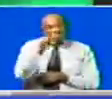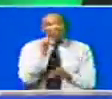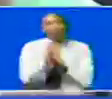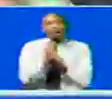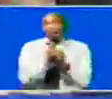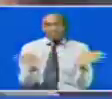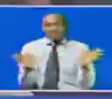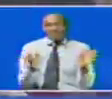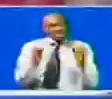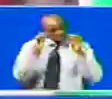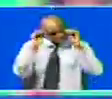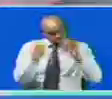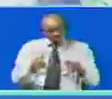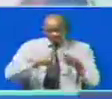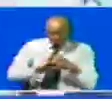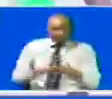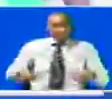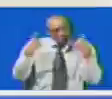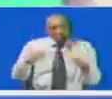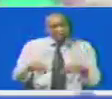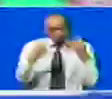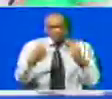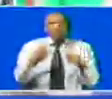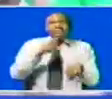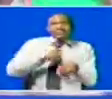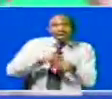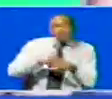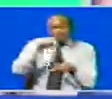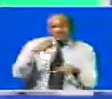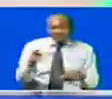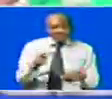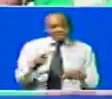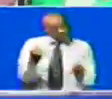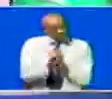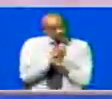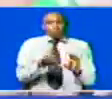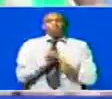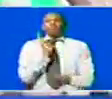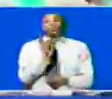Walimu walianza kuvurugana baada ya Sosion kusisitiza kwamba hatajiondoa